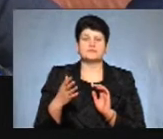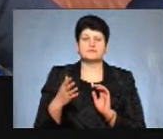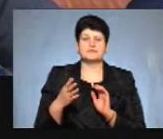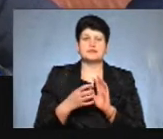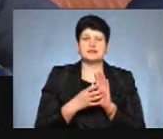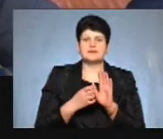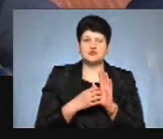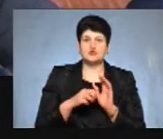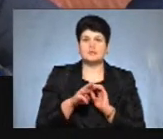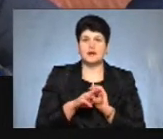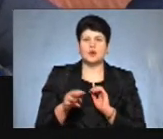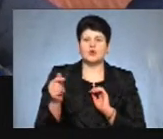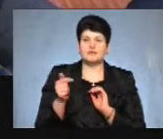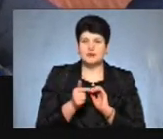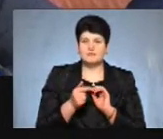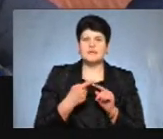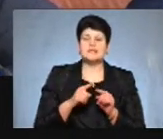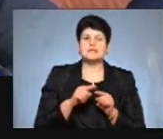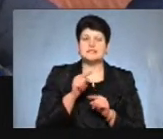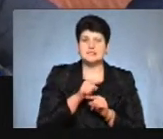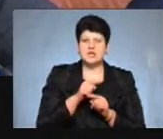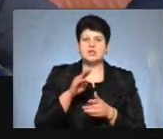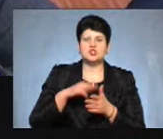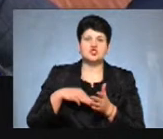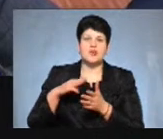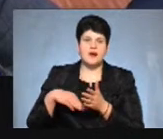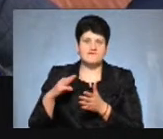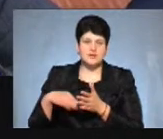900 мільйонів гривень – це штрафи,